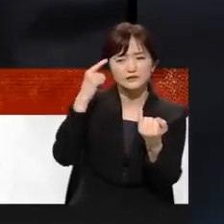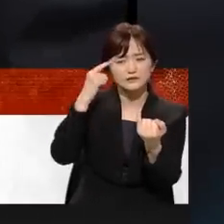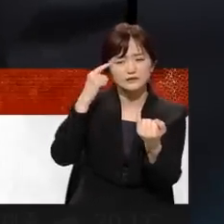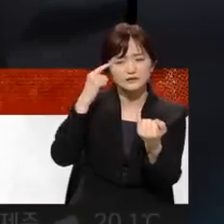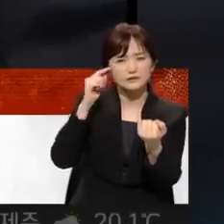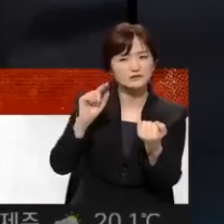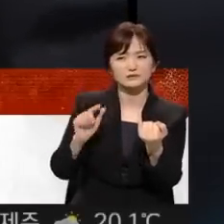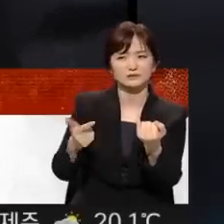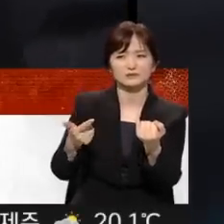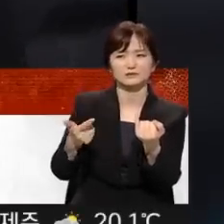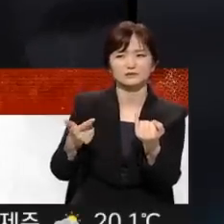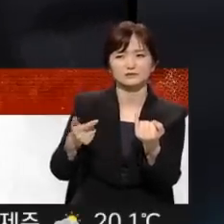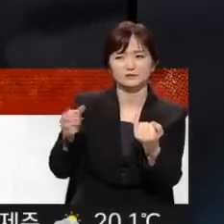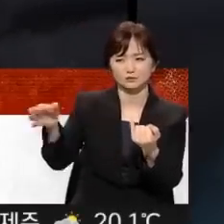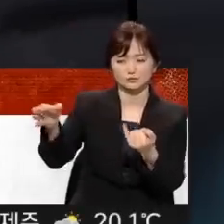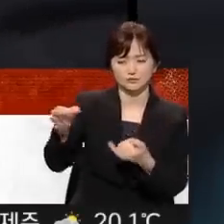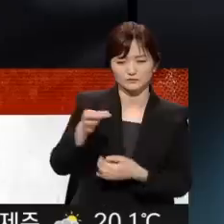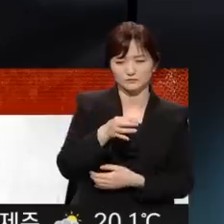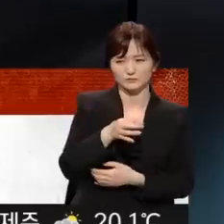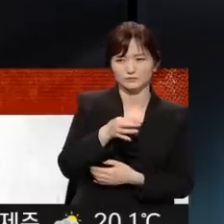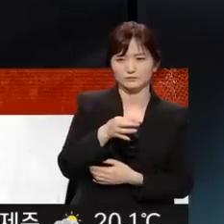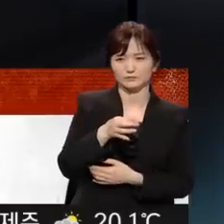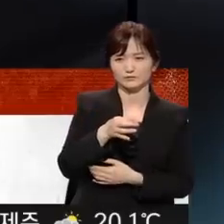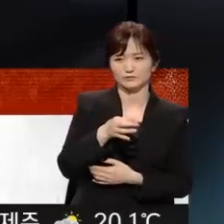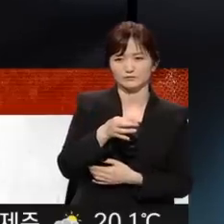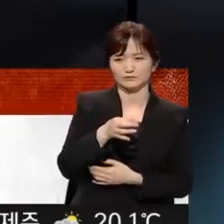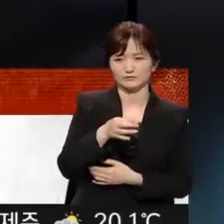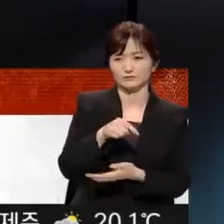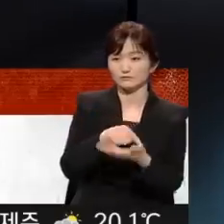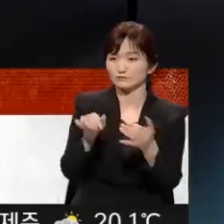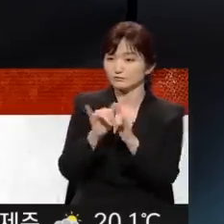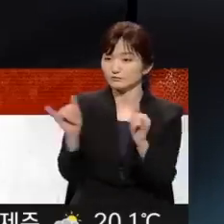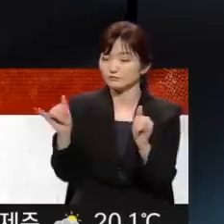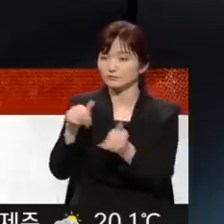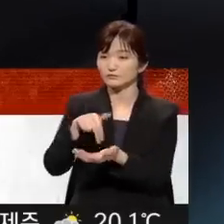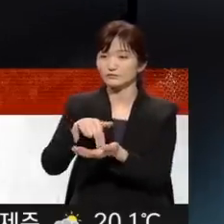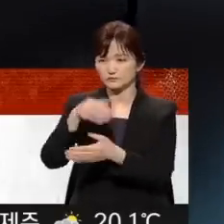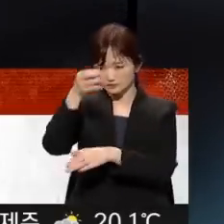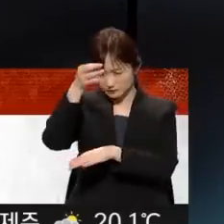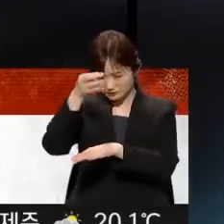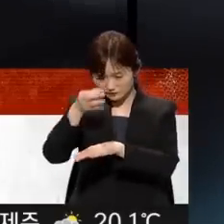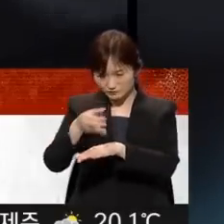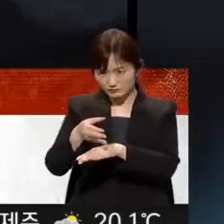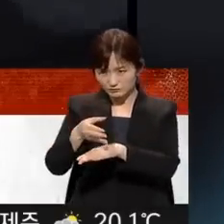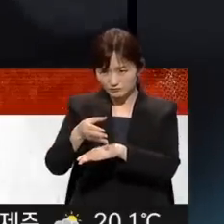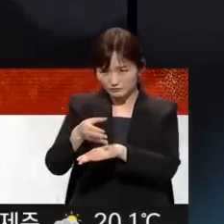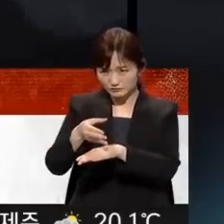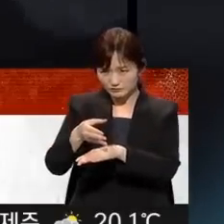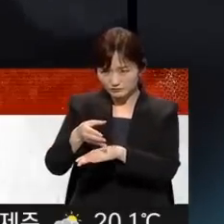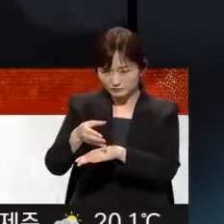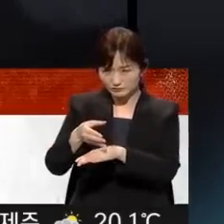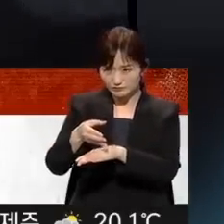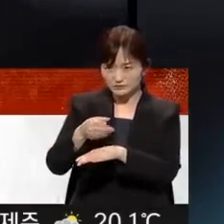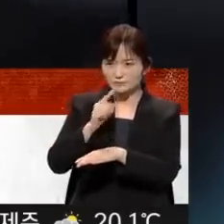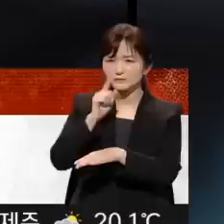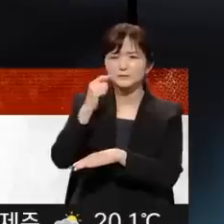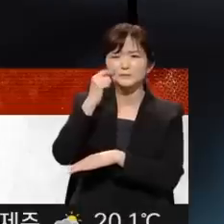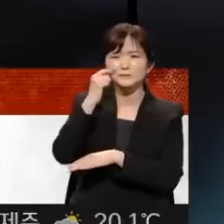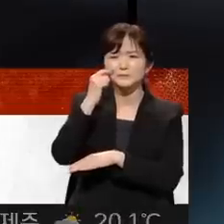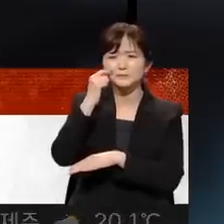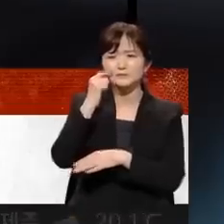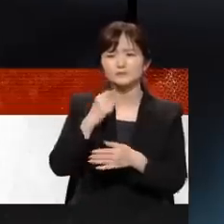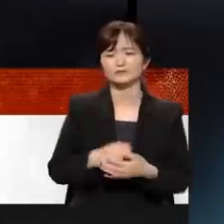안 해봐가지고요. 돈만 그냥 저 피해자 수치들 죄송하다는 말씀도 못 드리겠고 저는